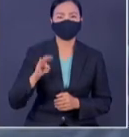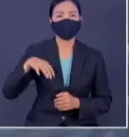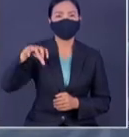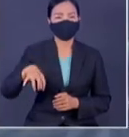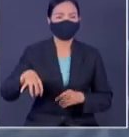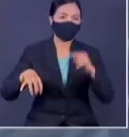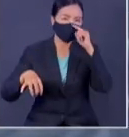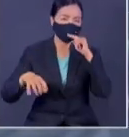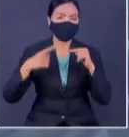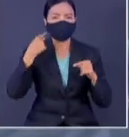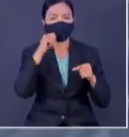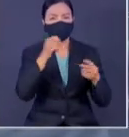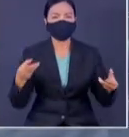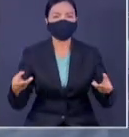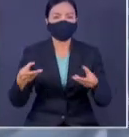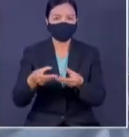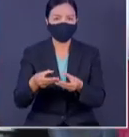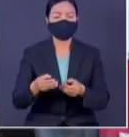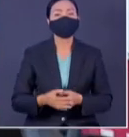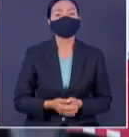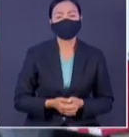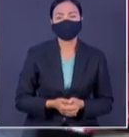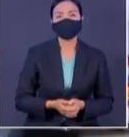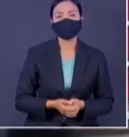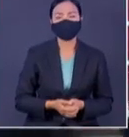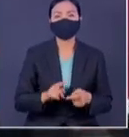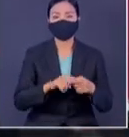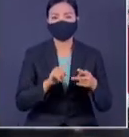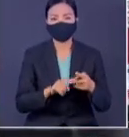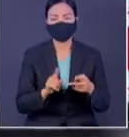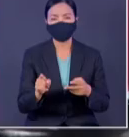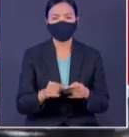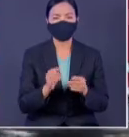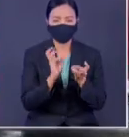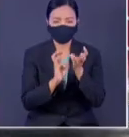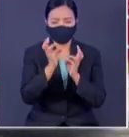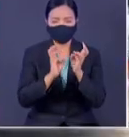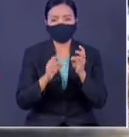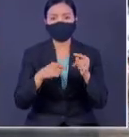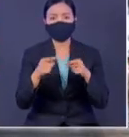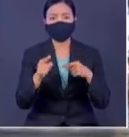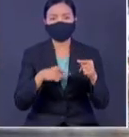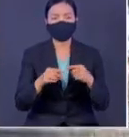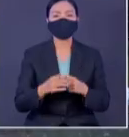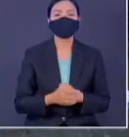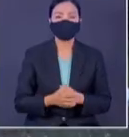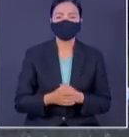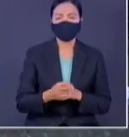ครับแต่สิ่งหนึ่งที่จะกระทบกันครับคุณผู้ชมครับเรื่องของเมล็ดพลาสติกนี่แหละครับที่ชื่อว่า